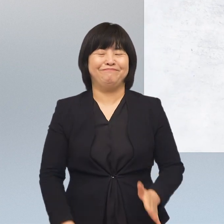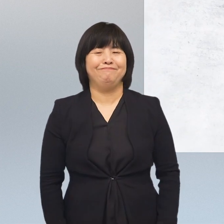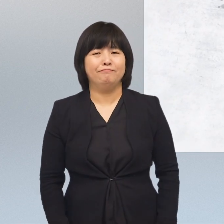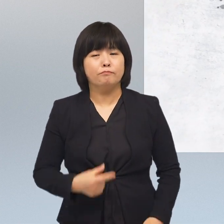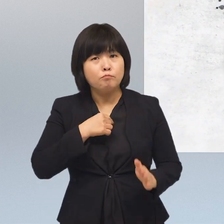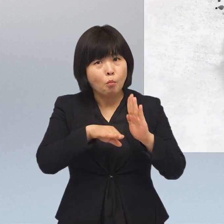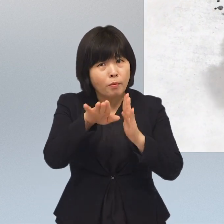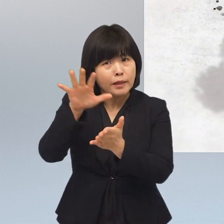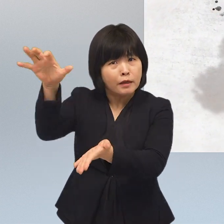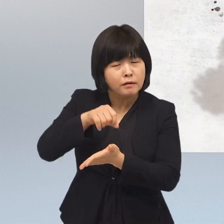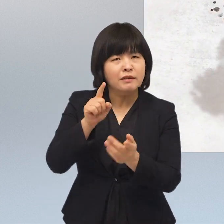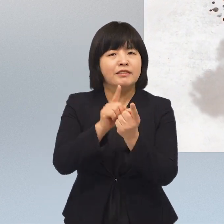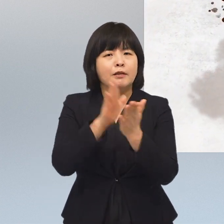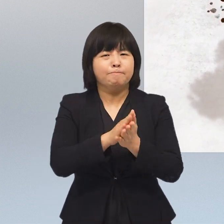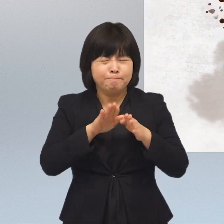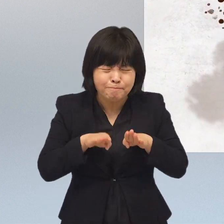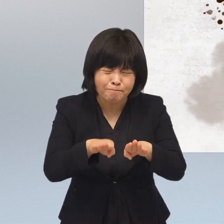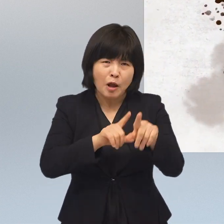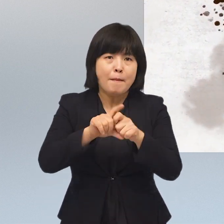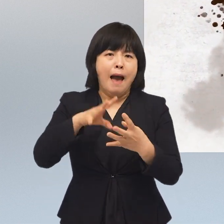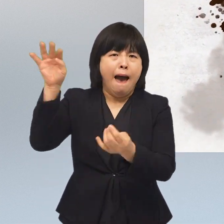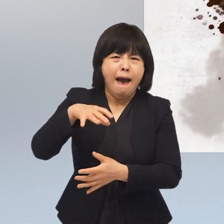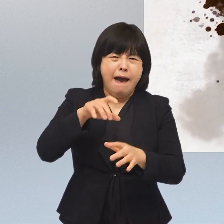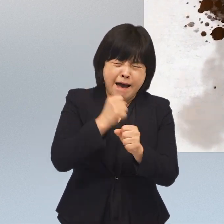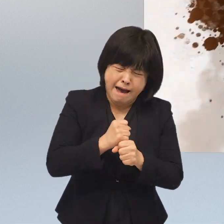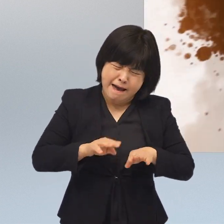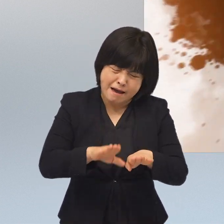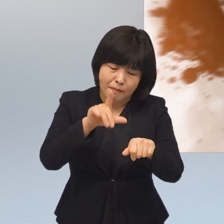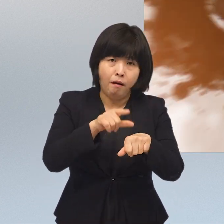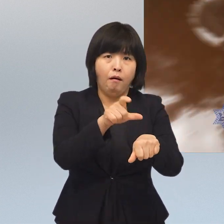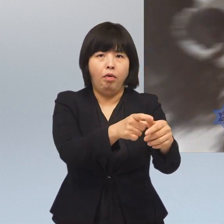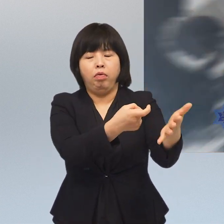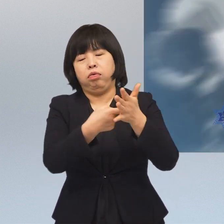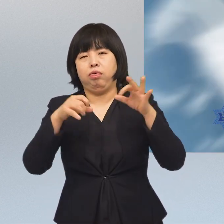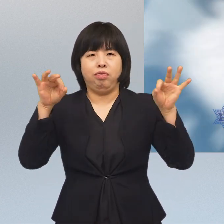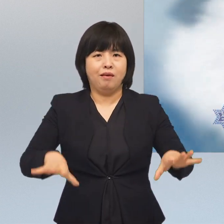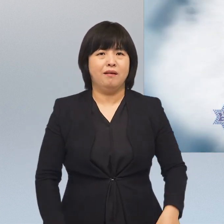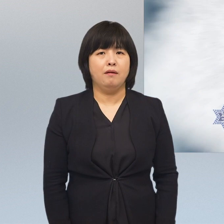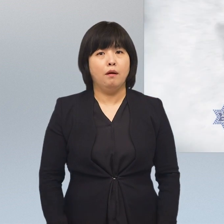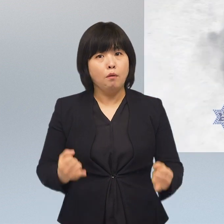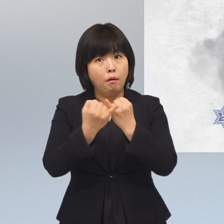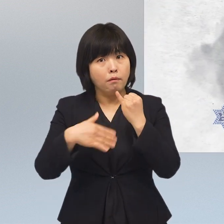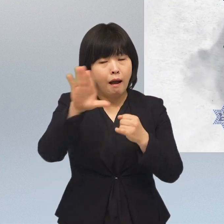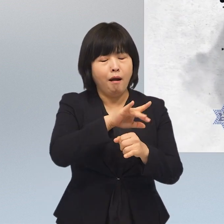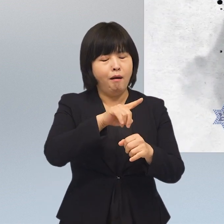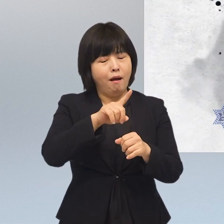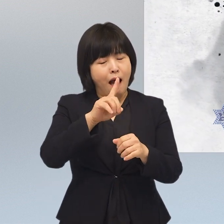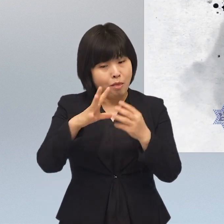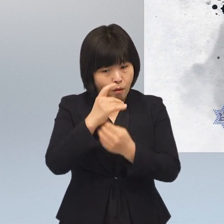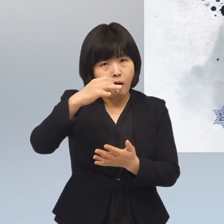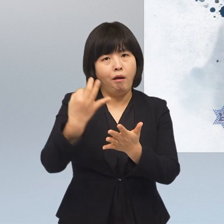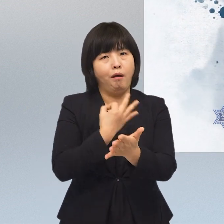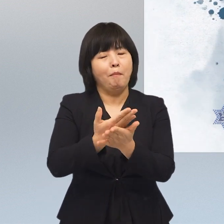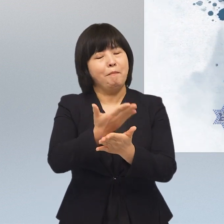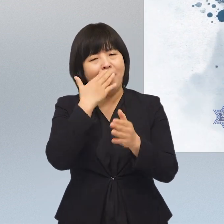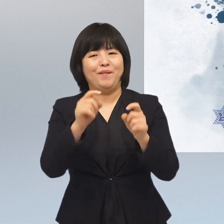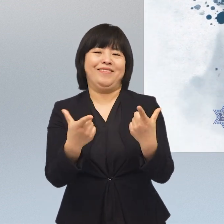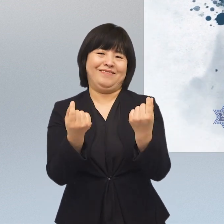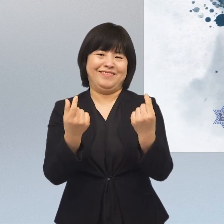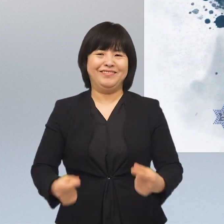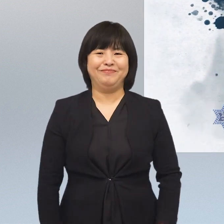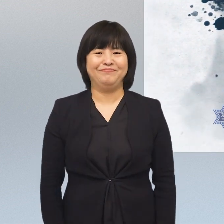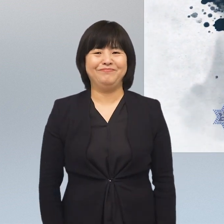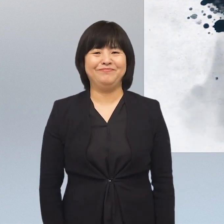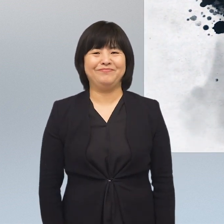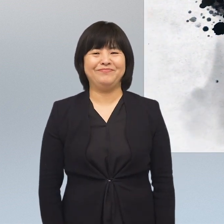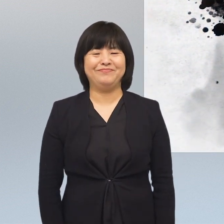손으로 했던 것보다 훨씬 더 많은 옷들을 갖다가 만들 수가 있고 시간이 이제 절약이 되는 거고, 이게 또 하나의 생업처럼 여자들에게는 그렇게 될 수 있는 기회가